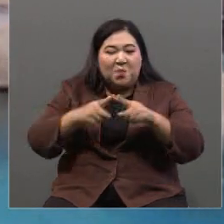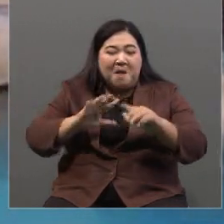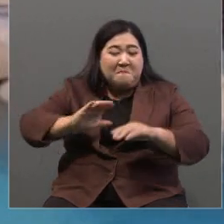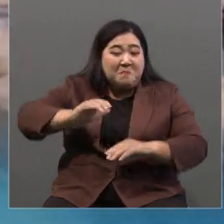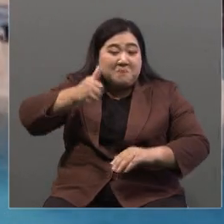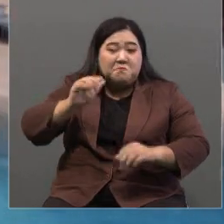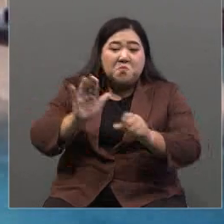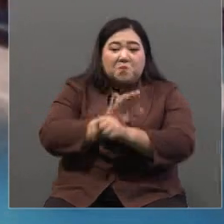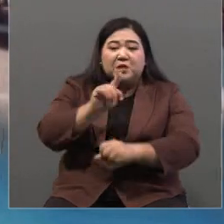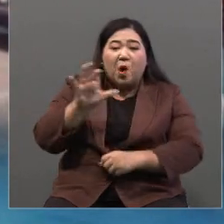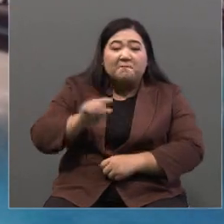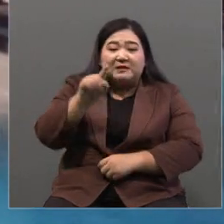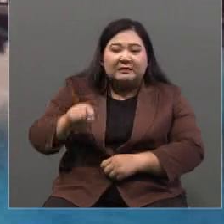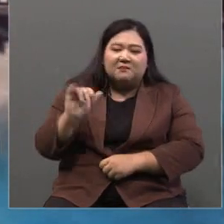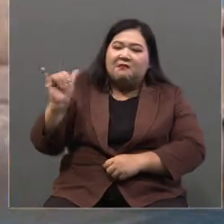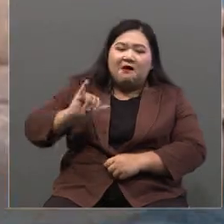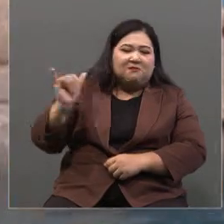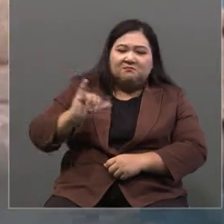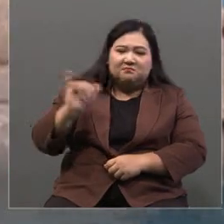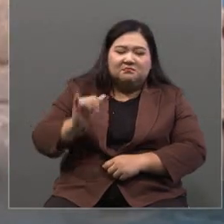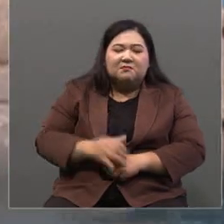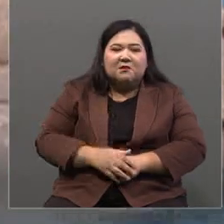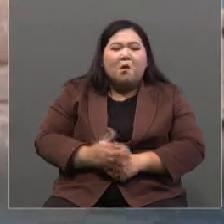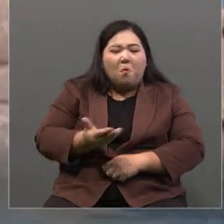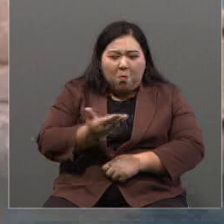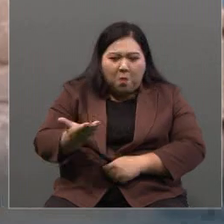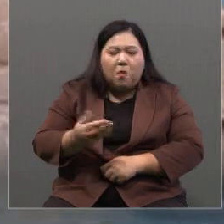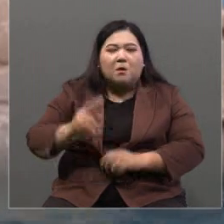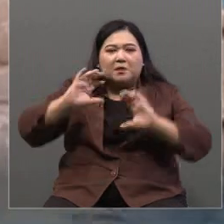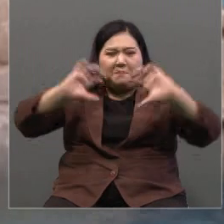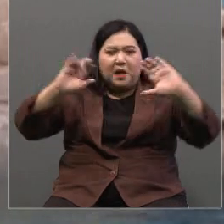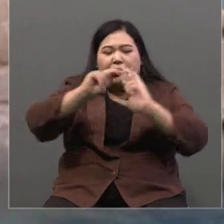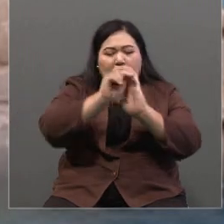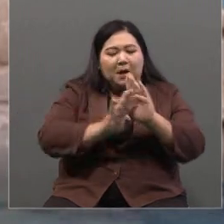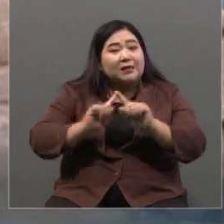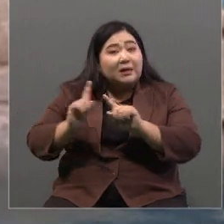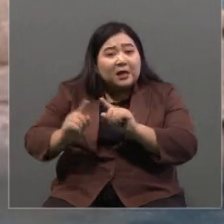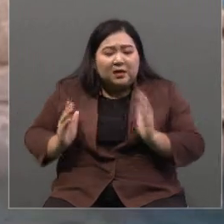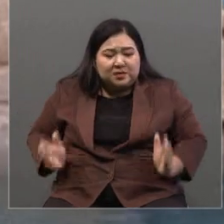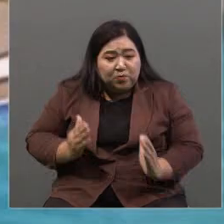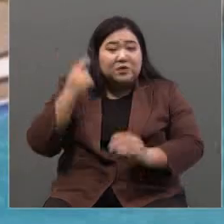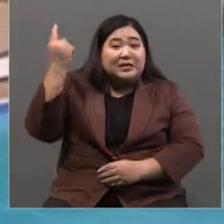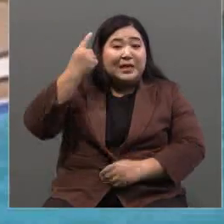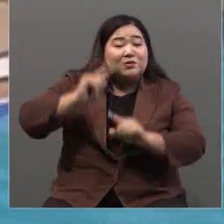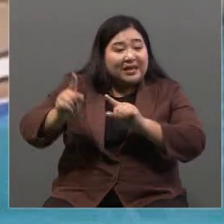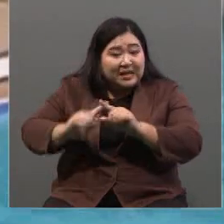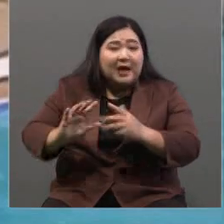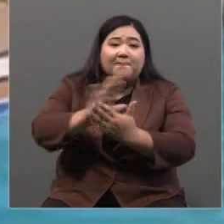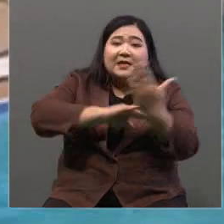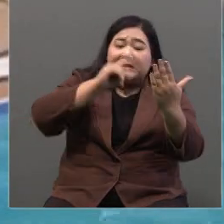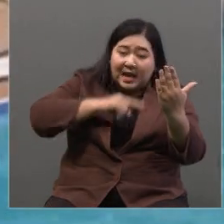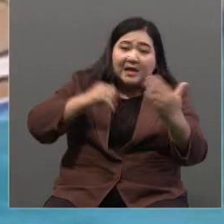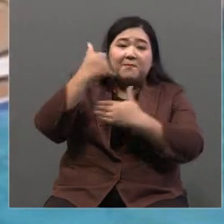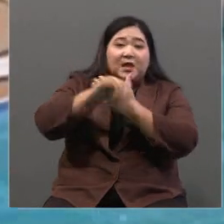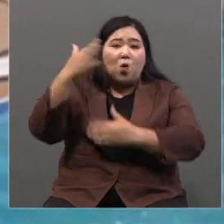แล้วหรือยังเนี่ยต้องบอกว่ายังนะครับจึงอยากให้รัฐบาลนั้นนำนโยบายหลักๆที่เคยส่งเสริมและกระตุ้นการท่องเที่ยวทั้งไทยและต่างประเทศ